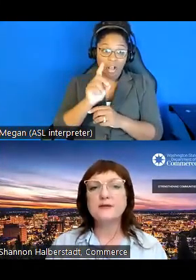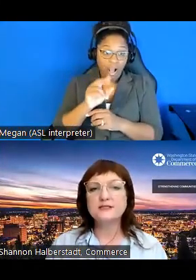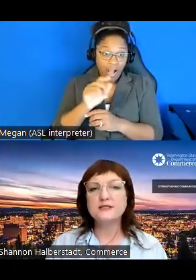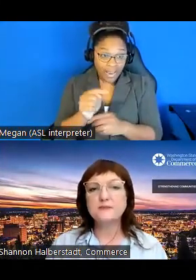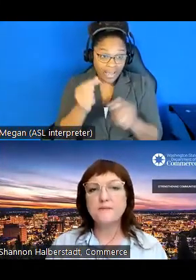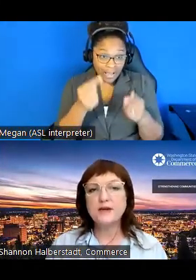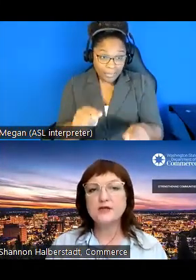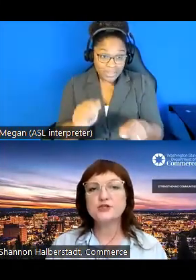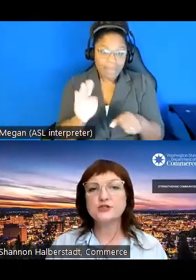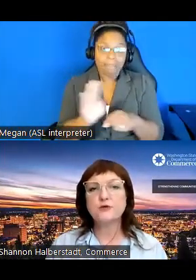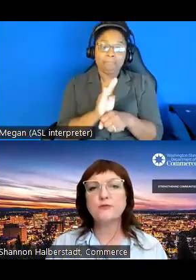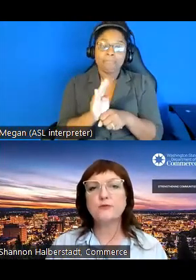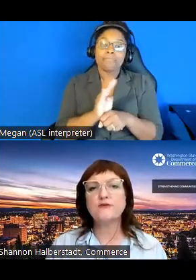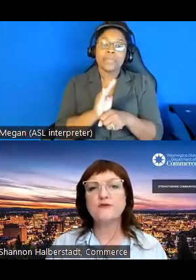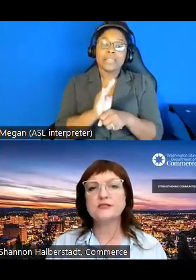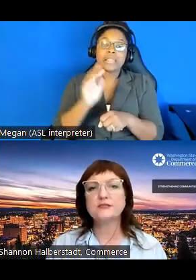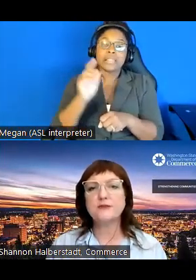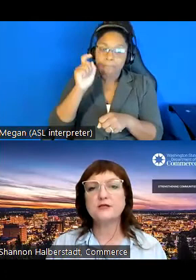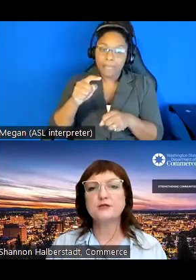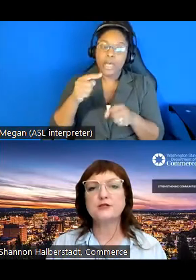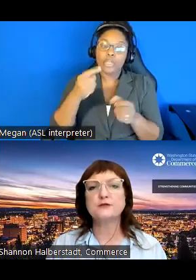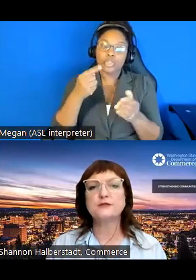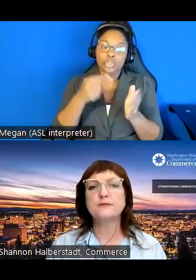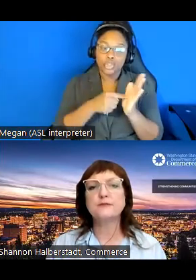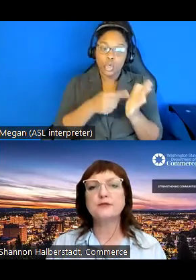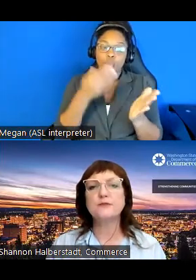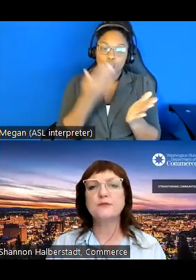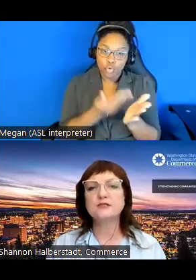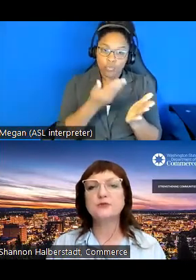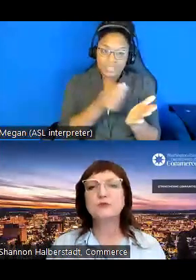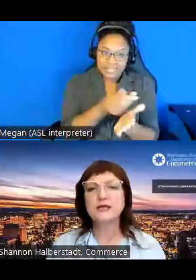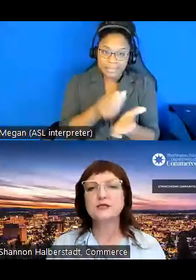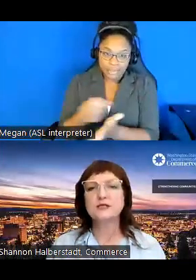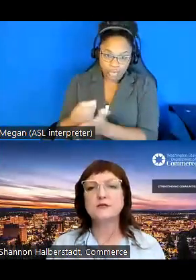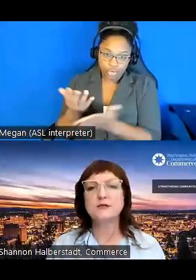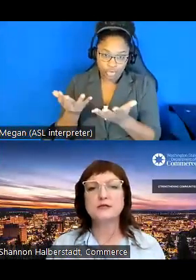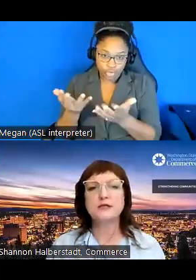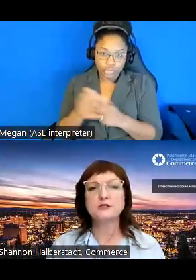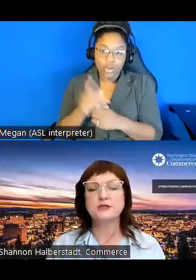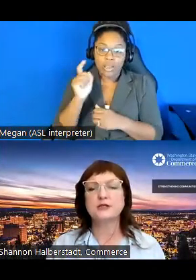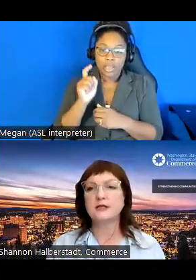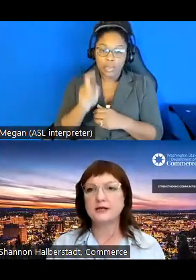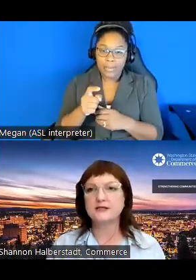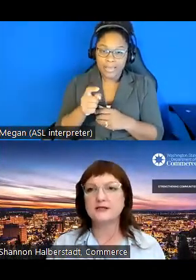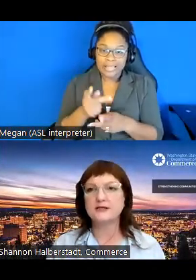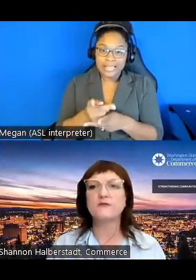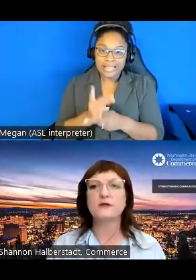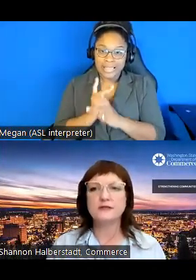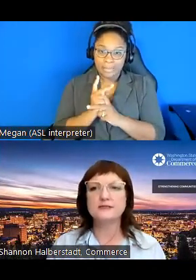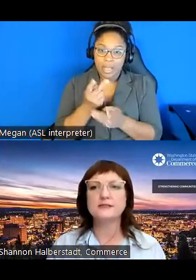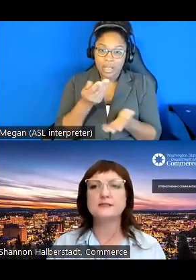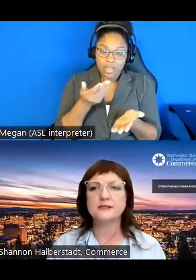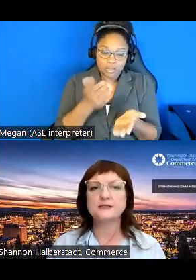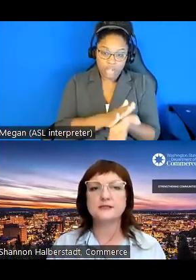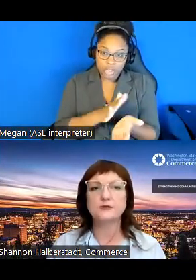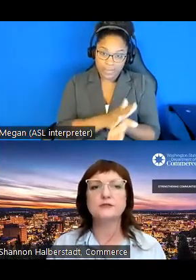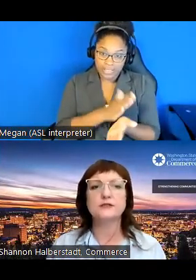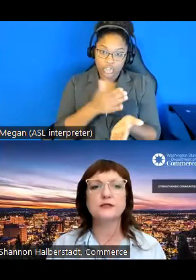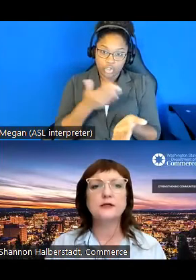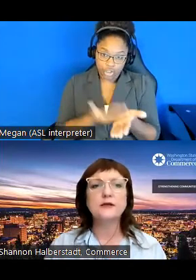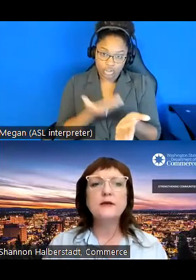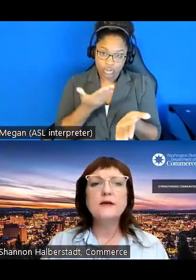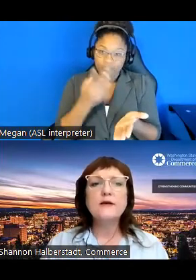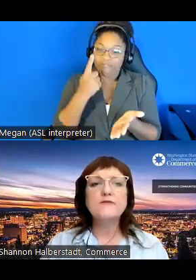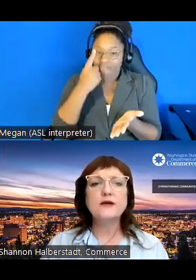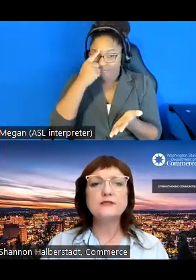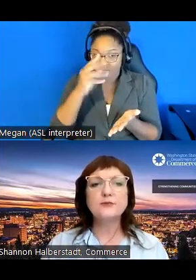6년간 모든 영수증 보관하는 것은 권유해 드리겠습니다. 나중에 그것을